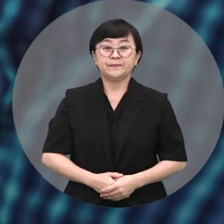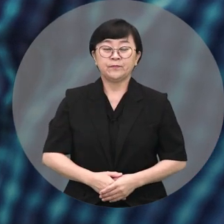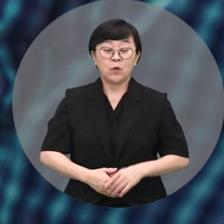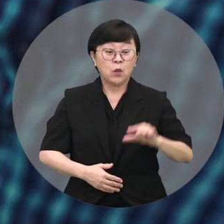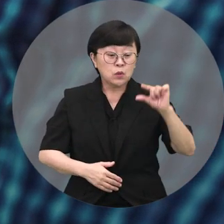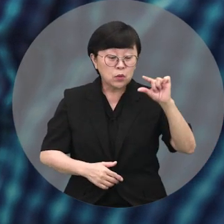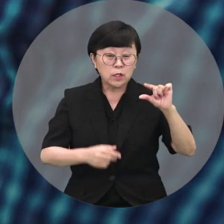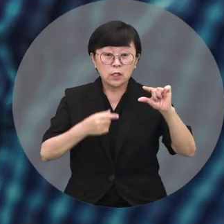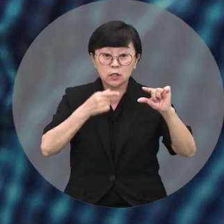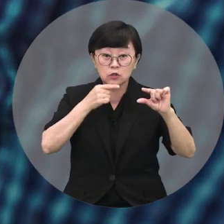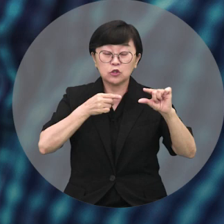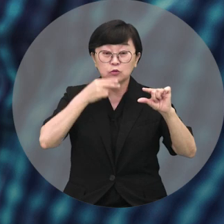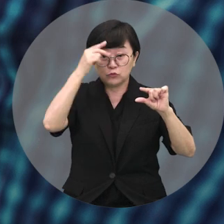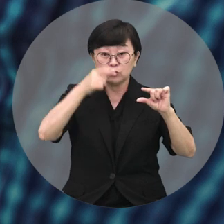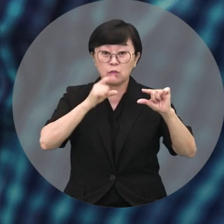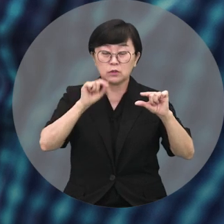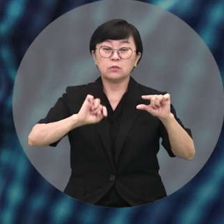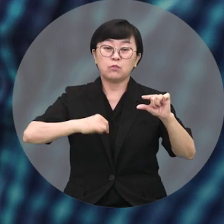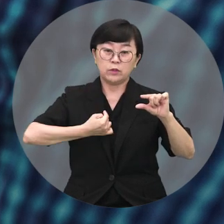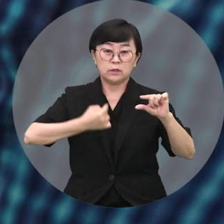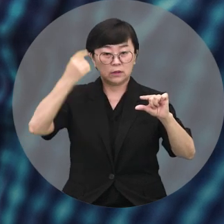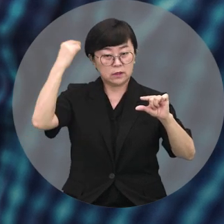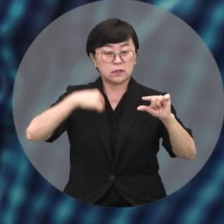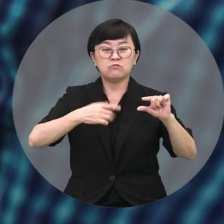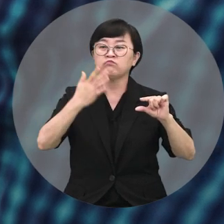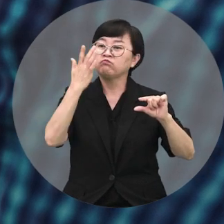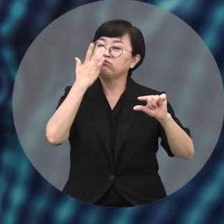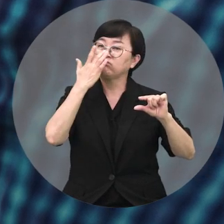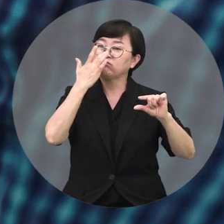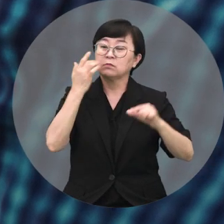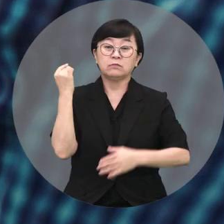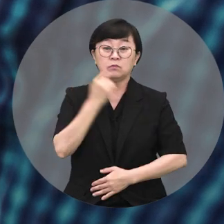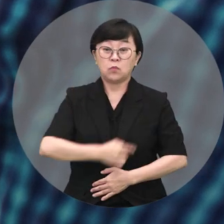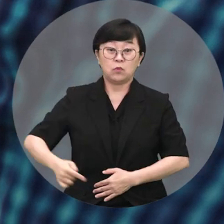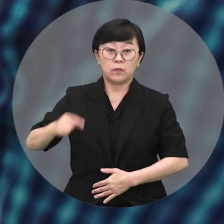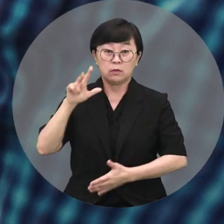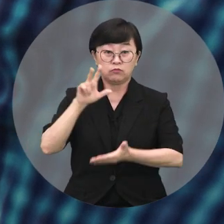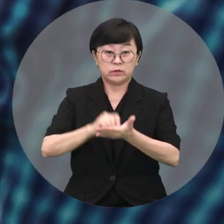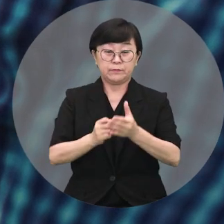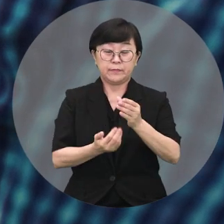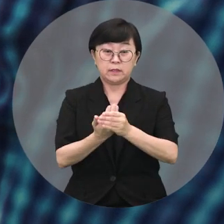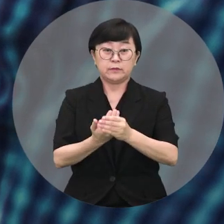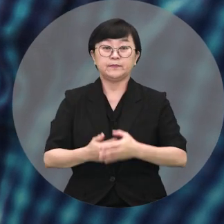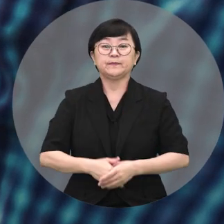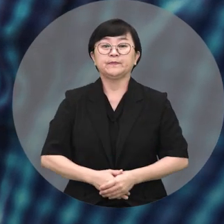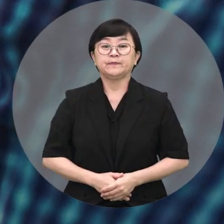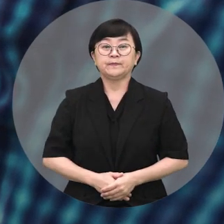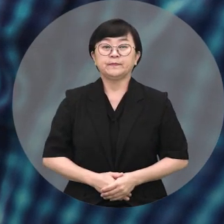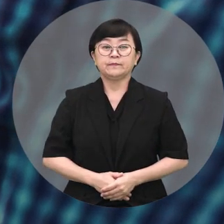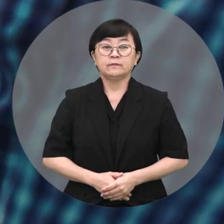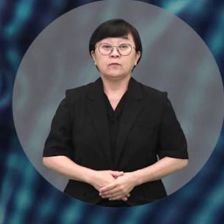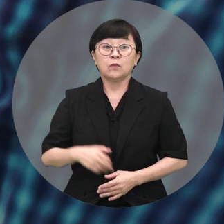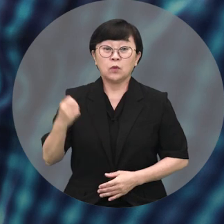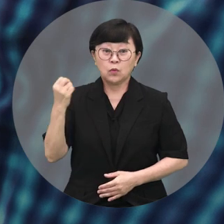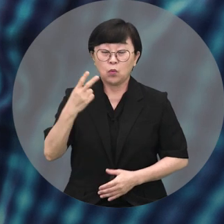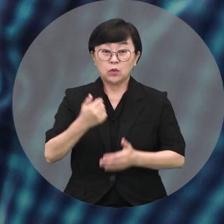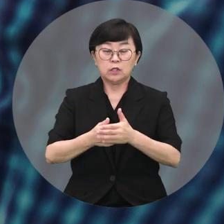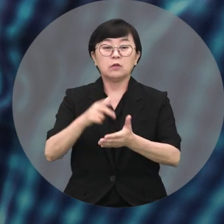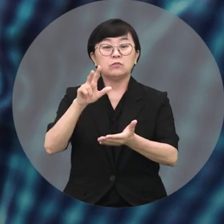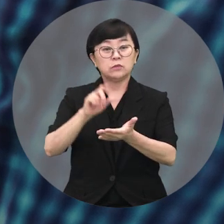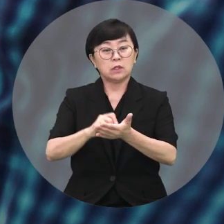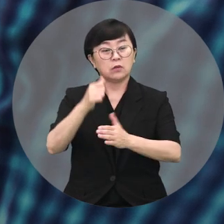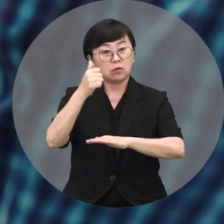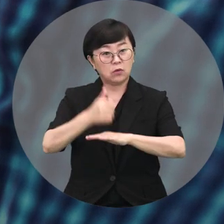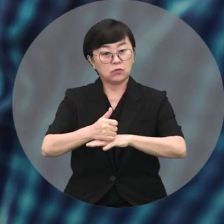소량의 음주일지라도 음주자 본인은 느끼지 못하는 신체적 영향이 있을 수 있습니다. 그리고 그런 영향은